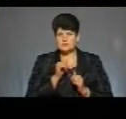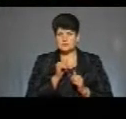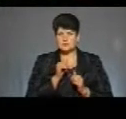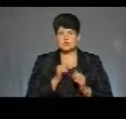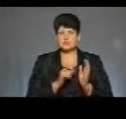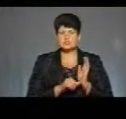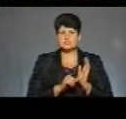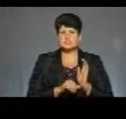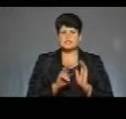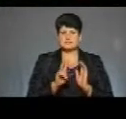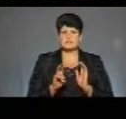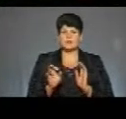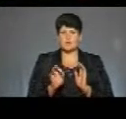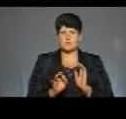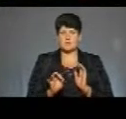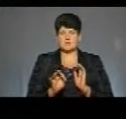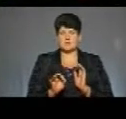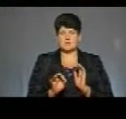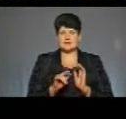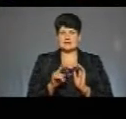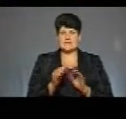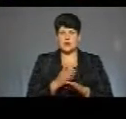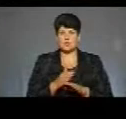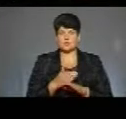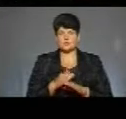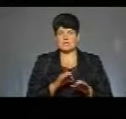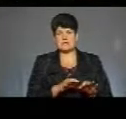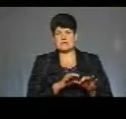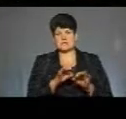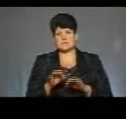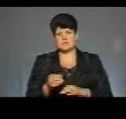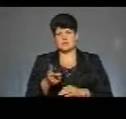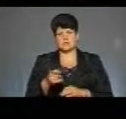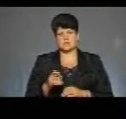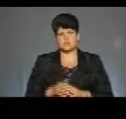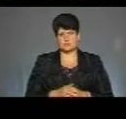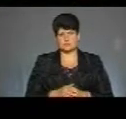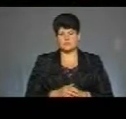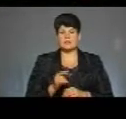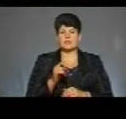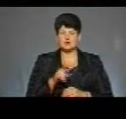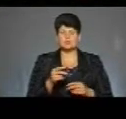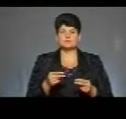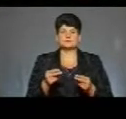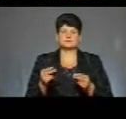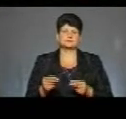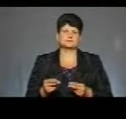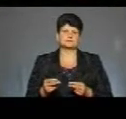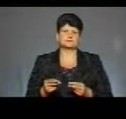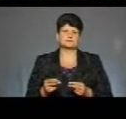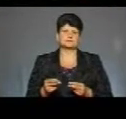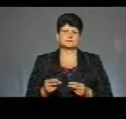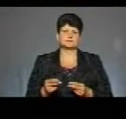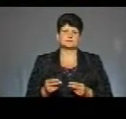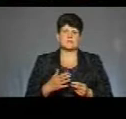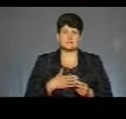щомісячно 62 копійки за розподіл і транспортування природного газу. Для того, щоб укласти